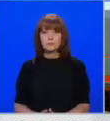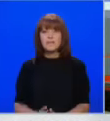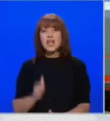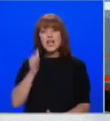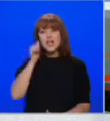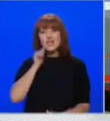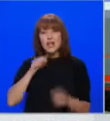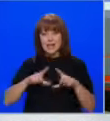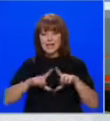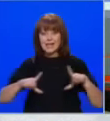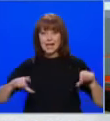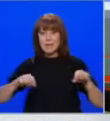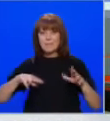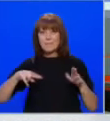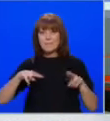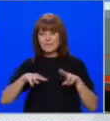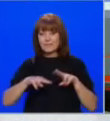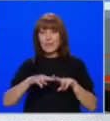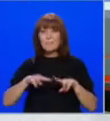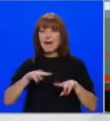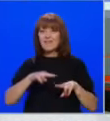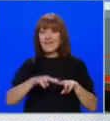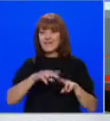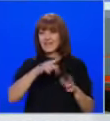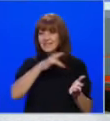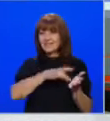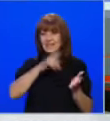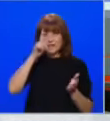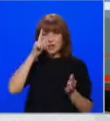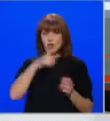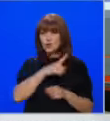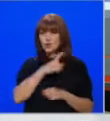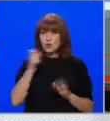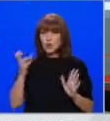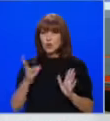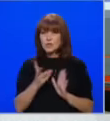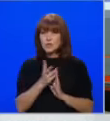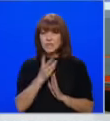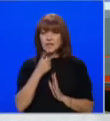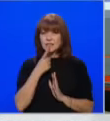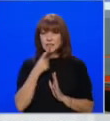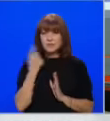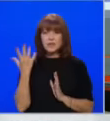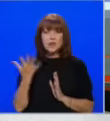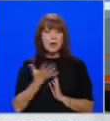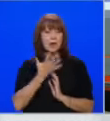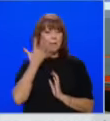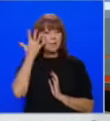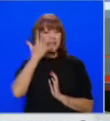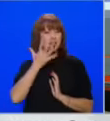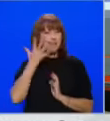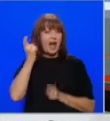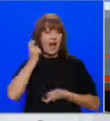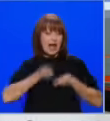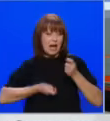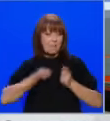Жълтите павета в центъра на София, които за 117 години преживяха и протести, и ремонти, и ремонт на